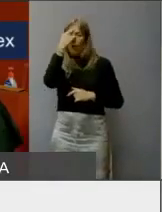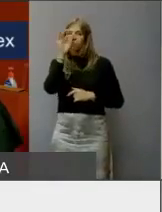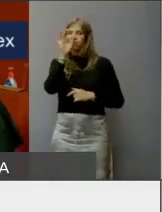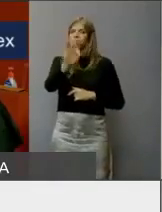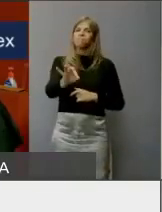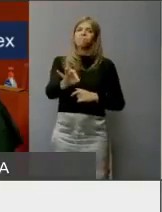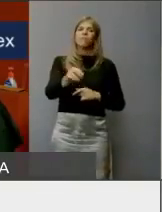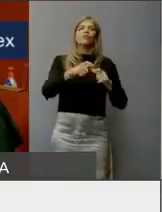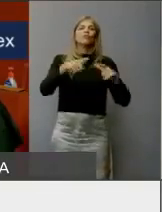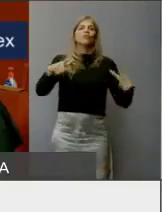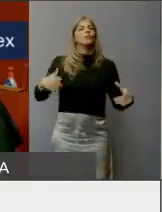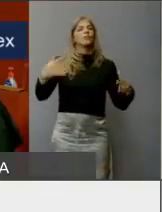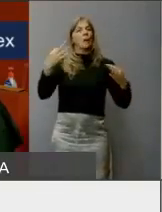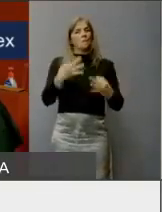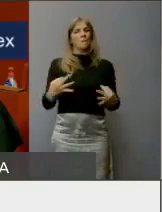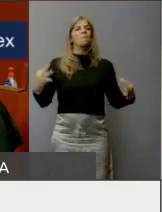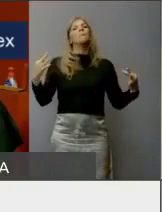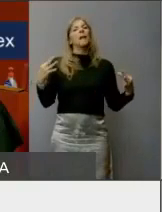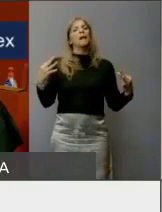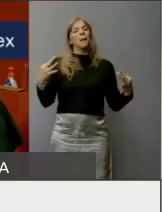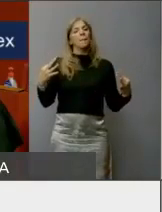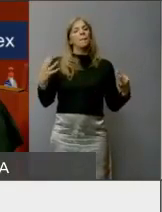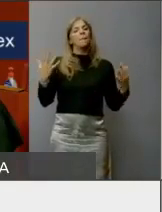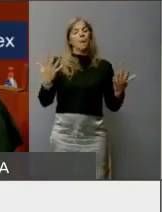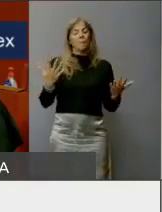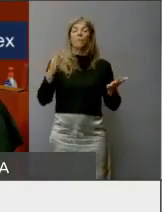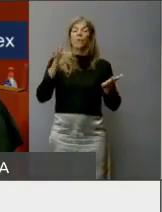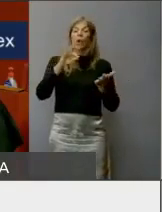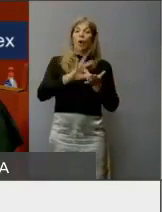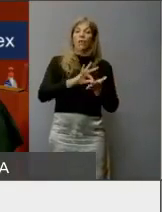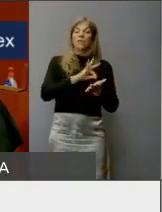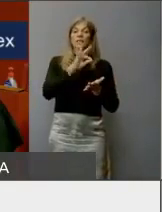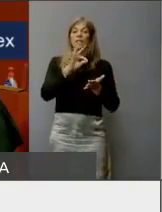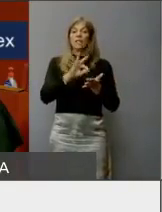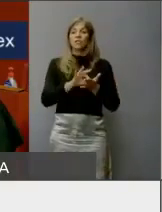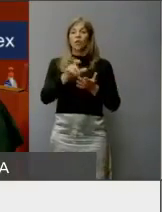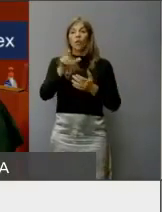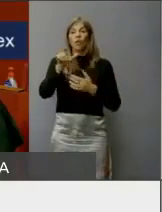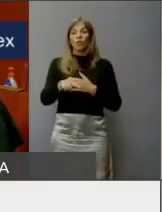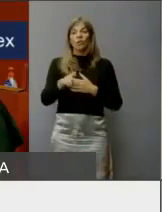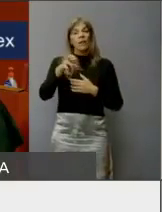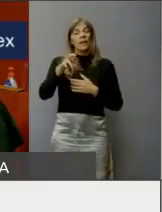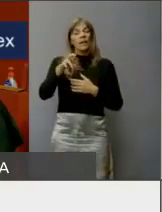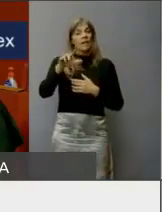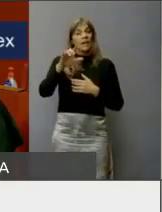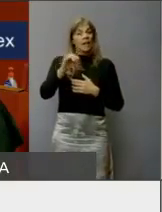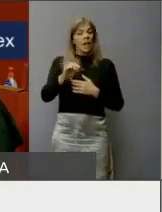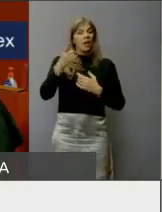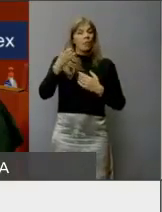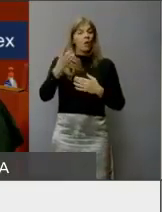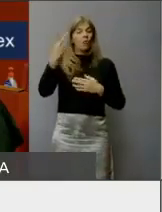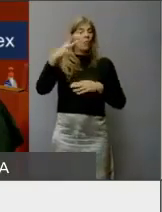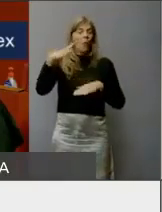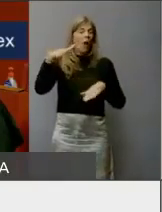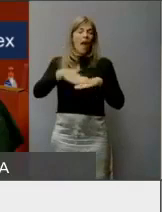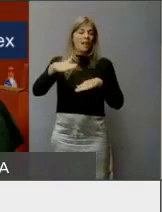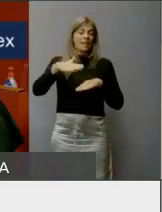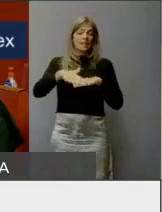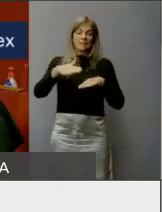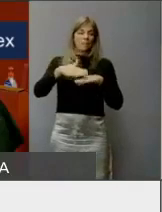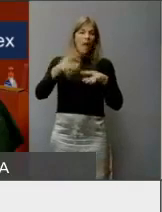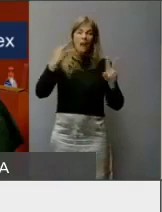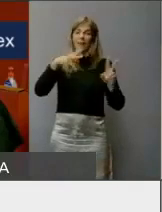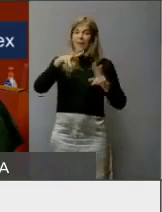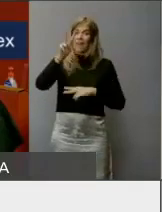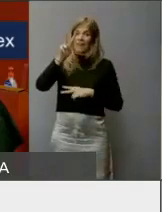passo lo dg del consigliere grillo che al consigliere decano il più esperto tra di noi il vicepresidente del consiglio comunale